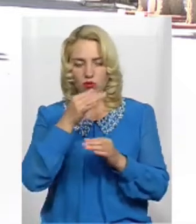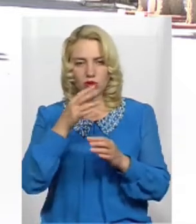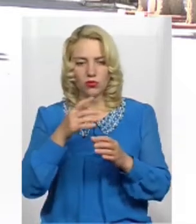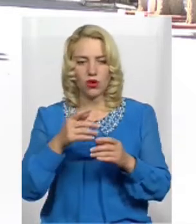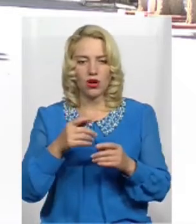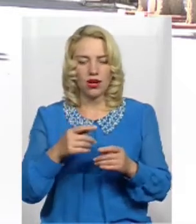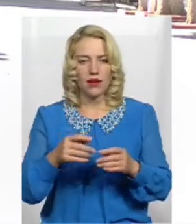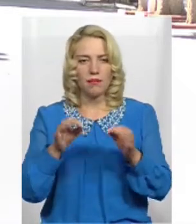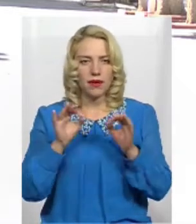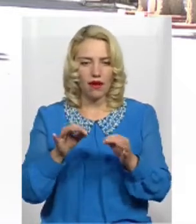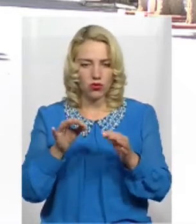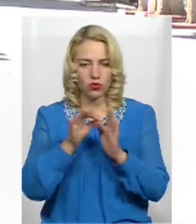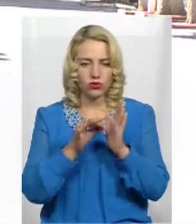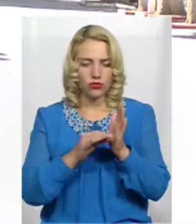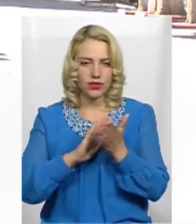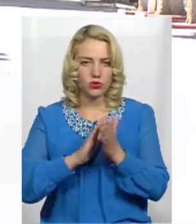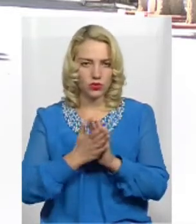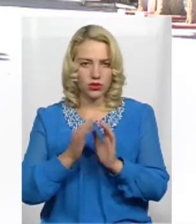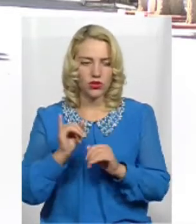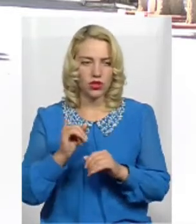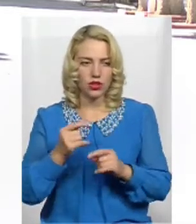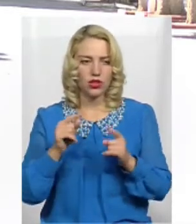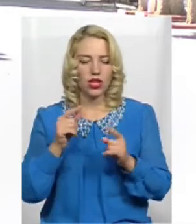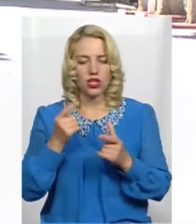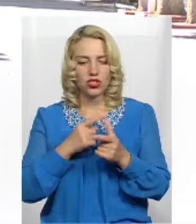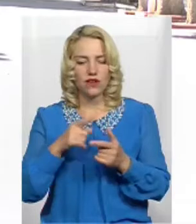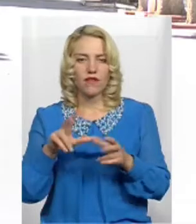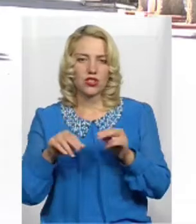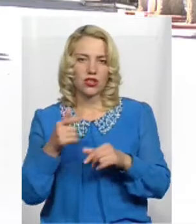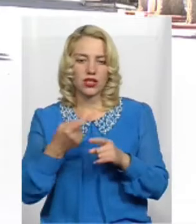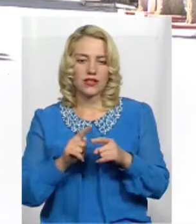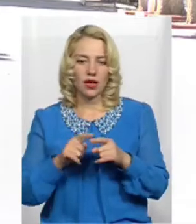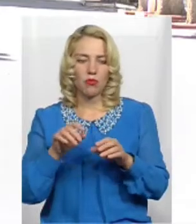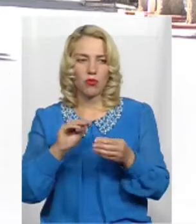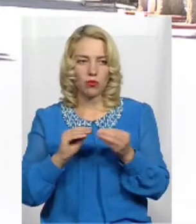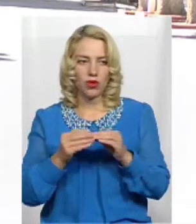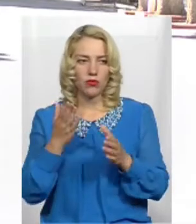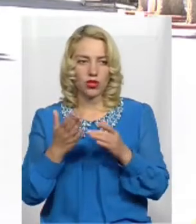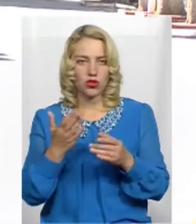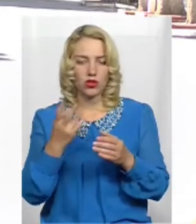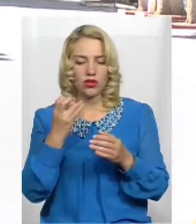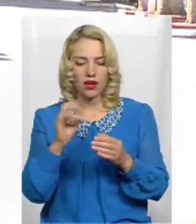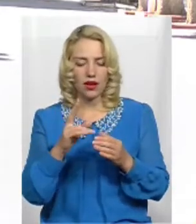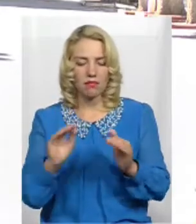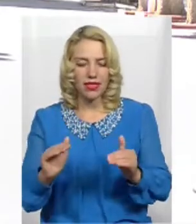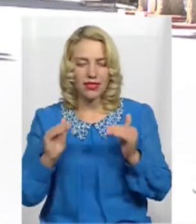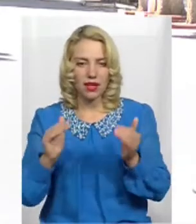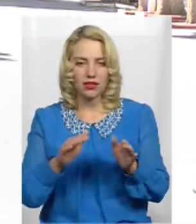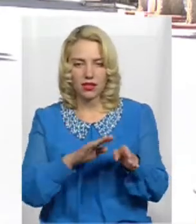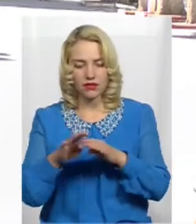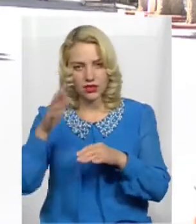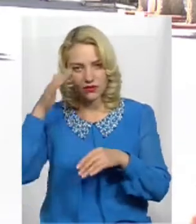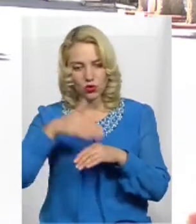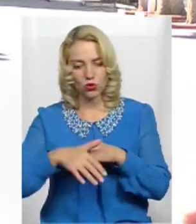дійсність загалом та політичну дійсність зокрема. Чи вважаєте ви це проблемою? Якщо так, то як, на вашу думку, підняти рівень свідомості та